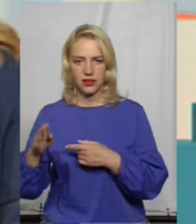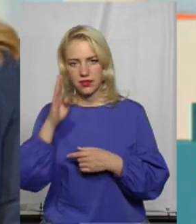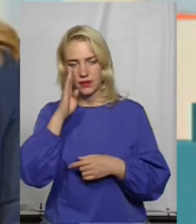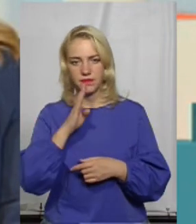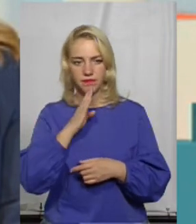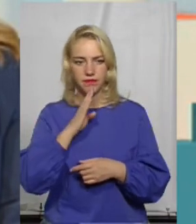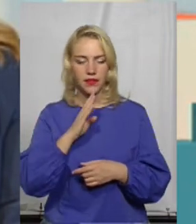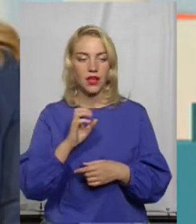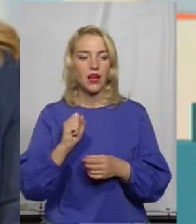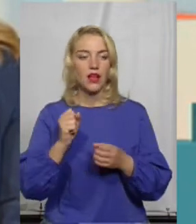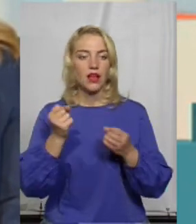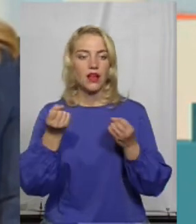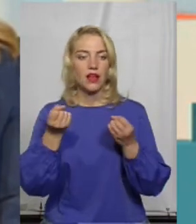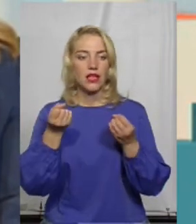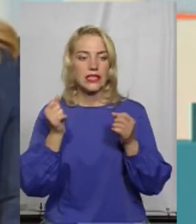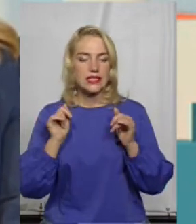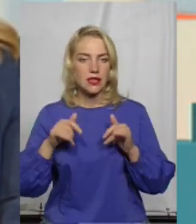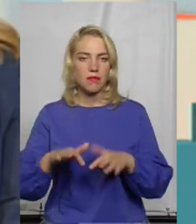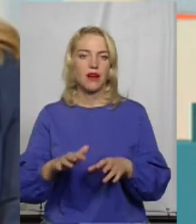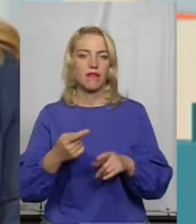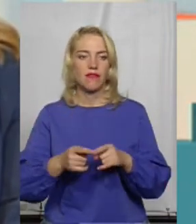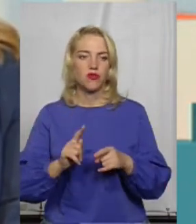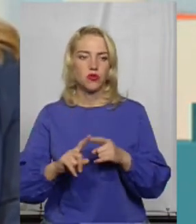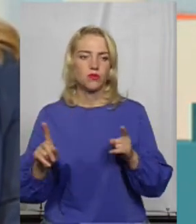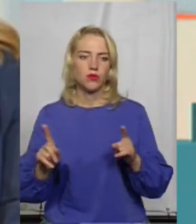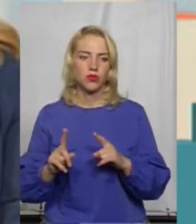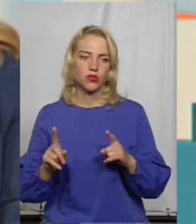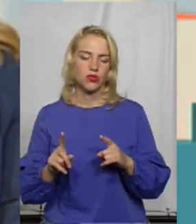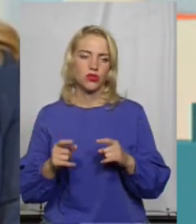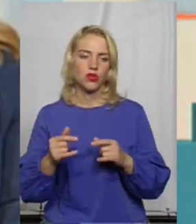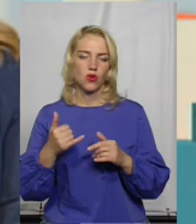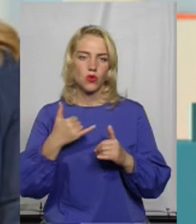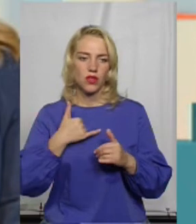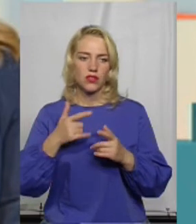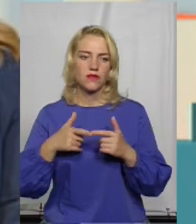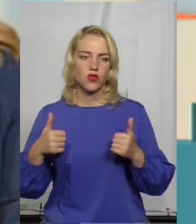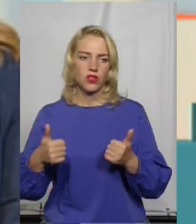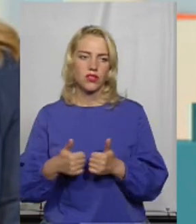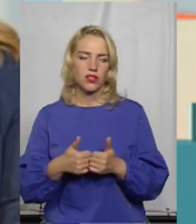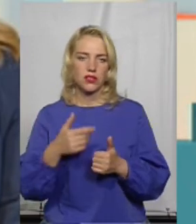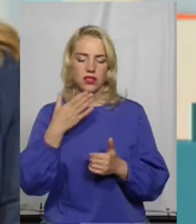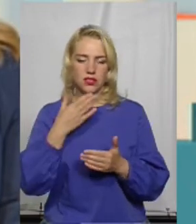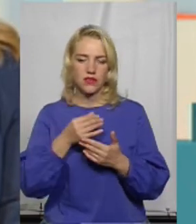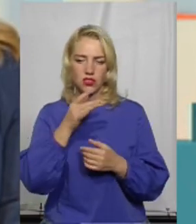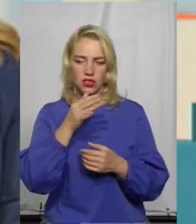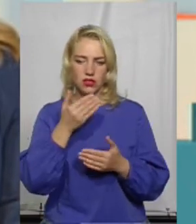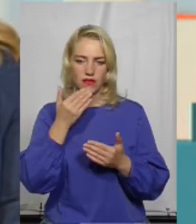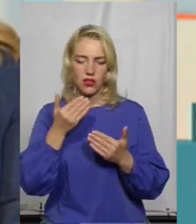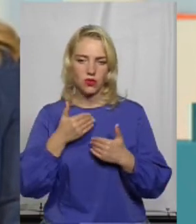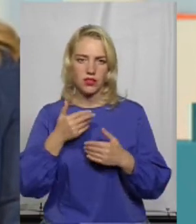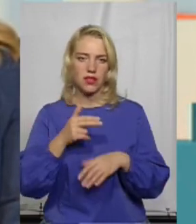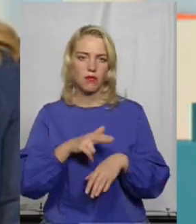немає. Справа в тому, що до нас в організації свій час звернулася